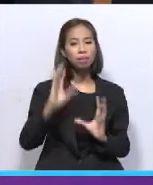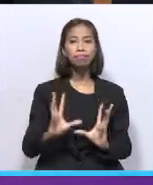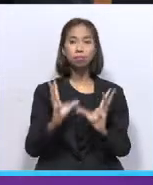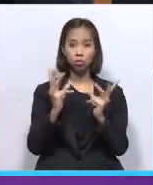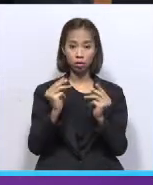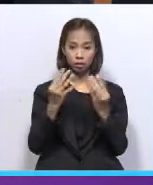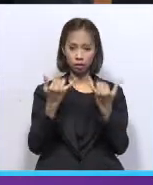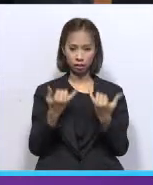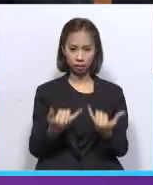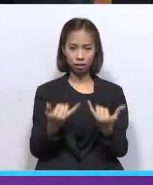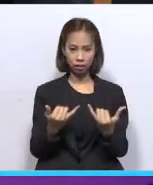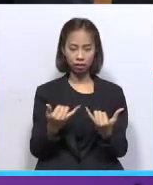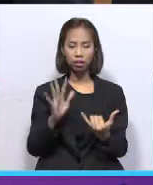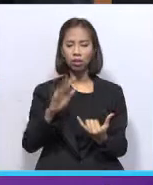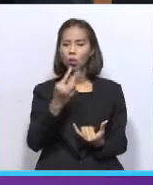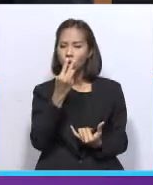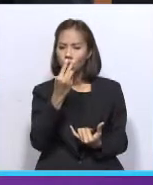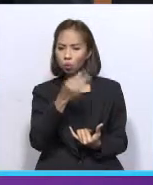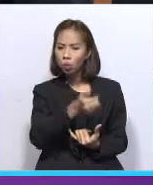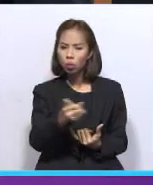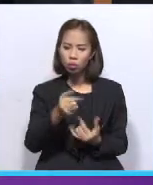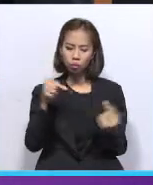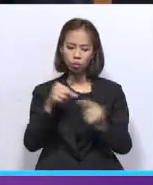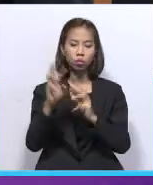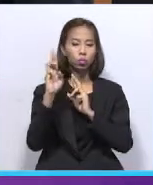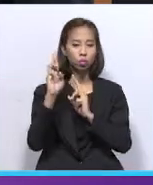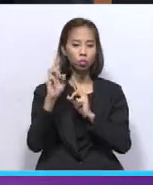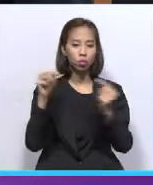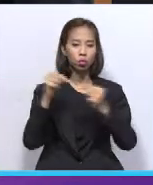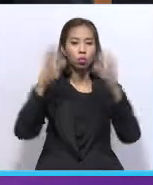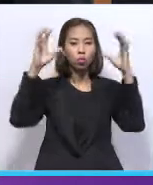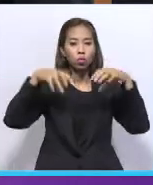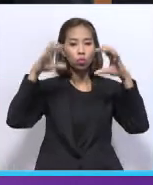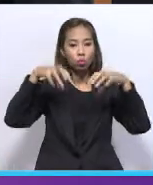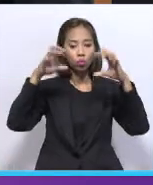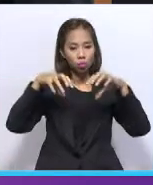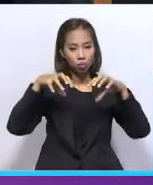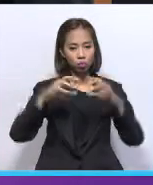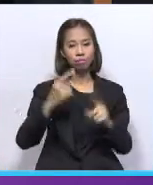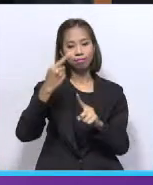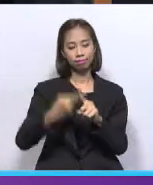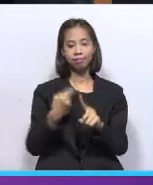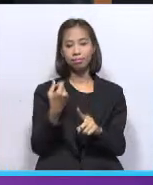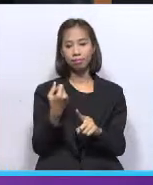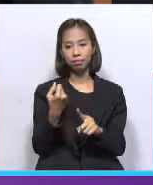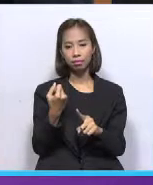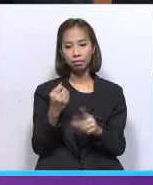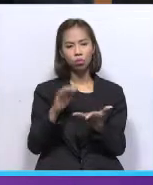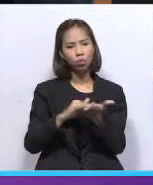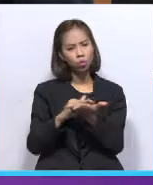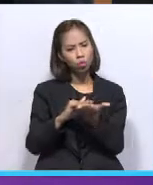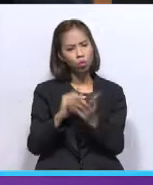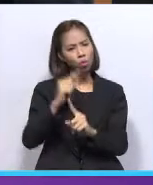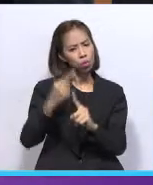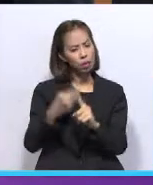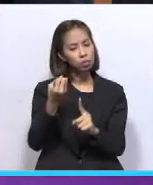ามเนี่ยวันนี้เราก็ยังต้องเฝ้าติดตามแล้วระมัดระวังในเรื่องของสถานการณ์ฝนตกหนักเพราะว่าในช่วงเดือนตุลาเนี่ยโทษครับช่วงเรื่อง